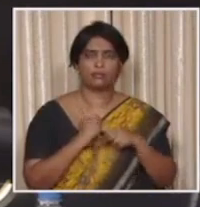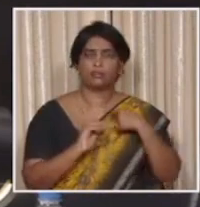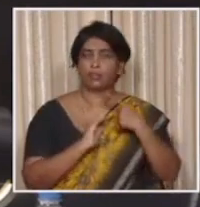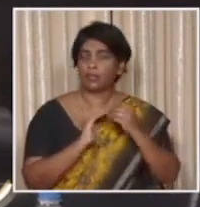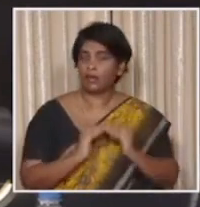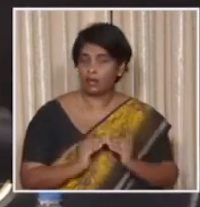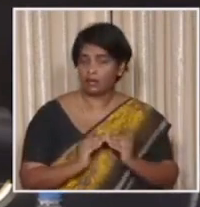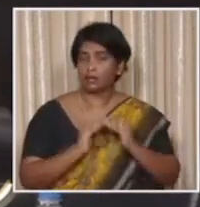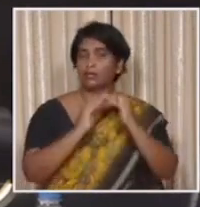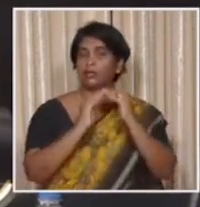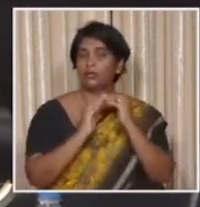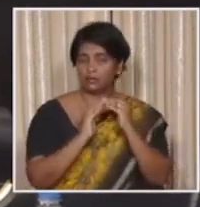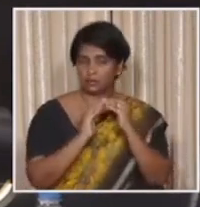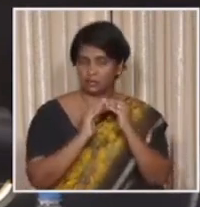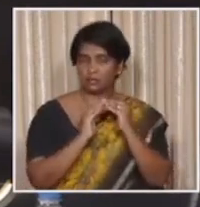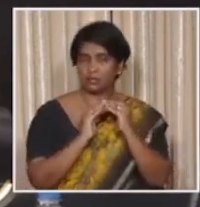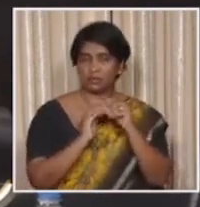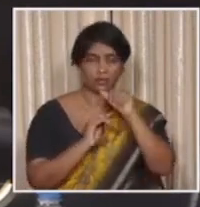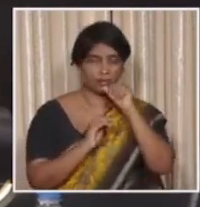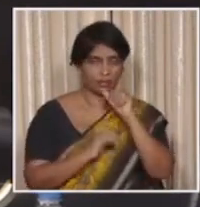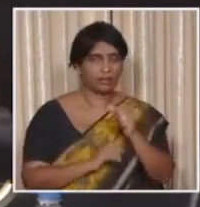සංවර්ධිත අත වශයෙන්ම